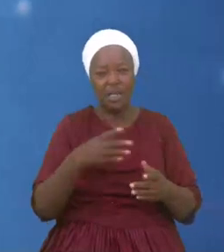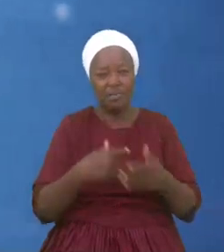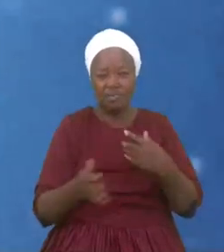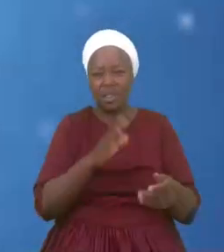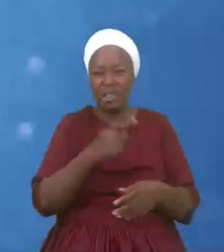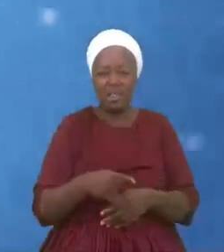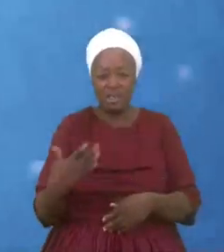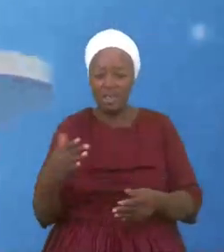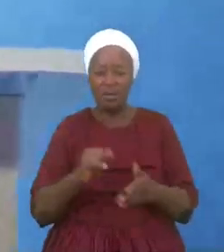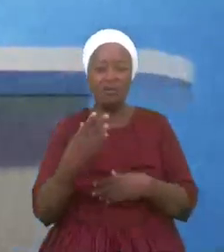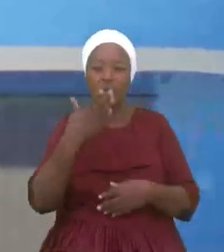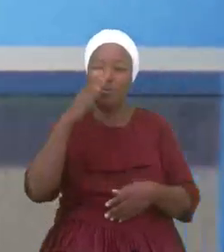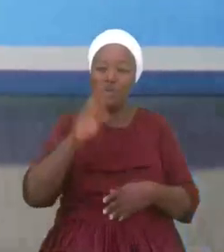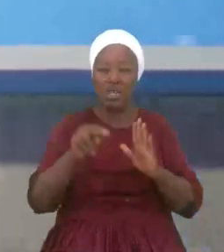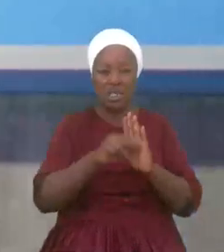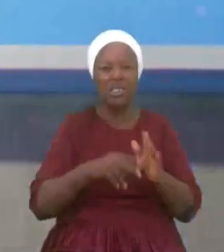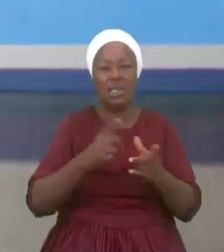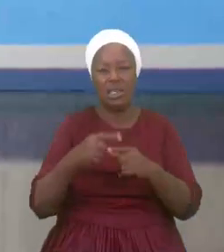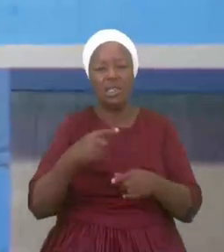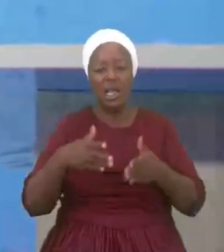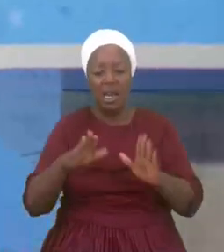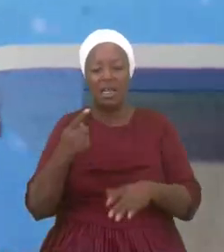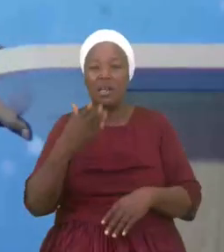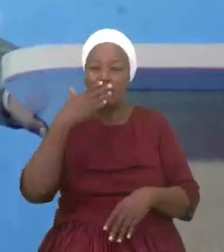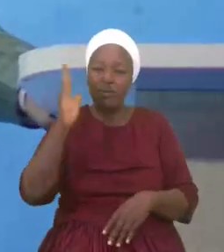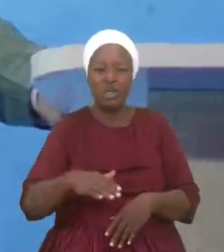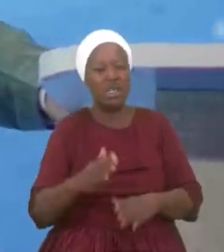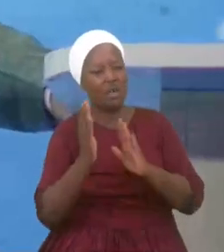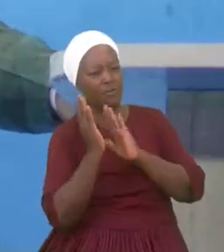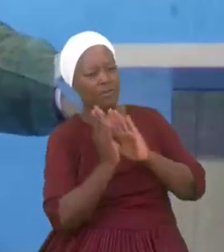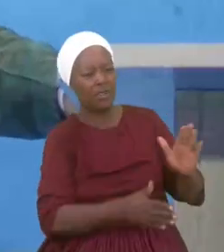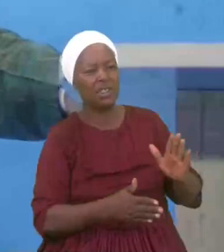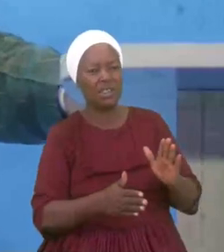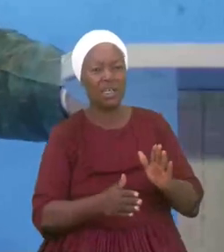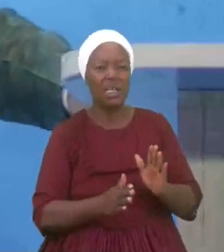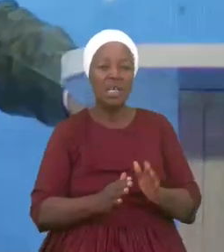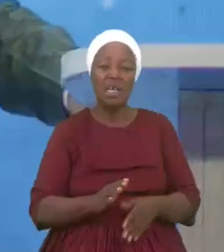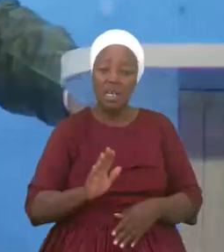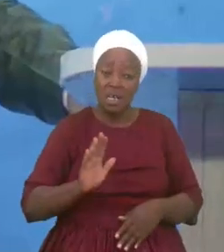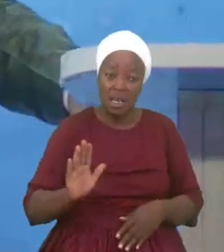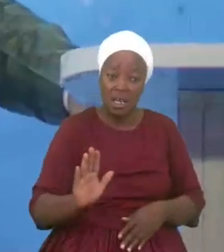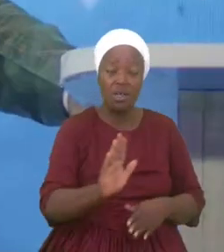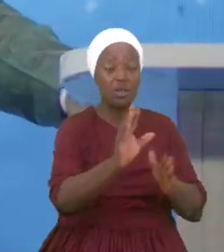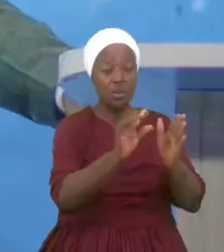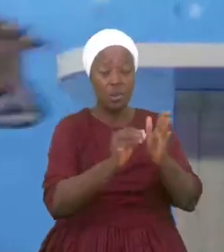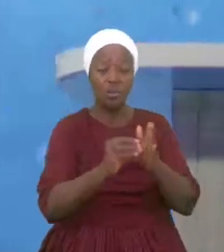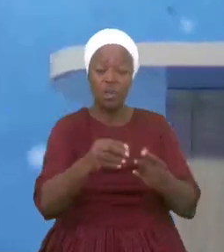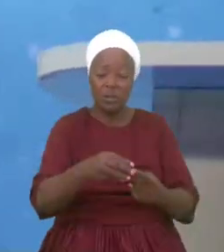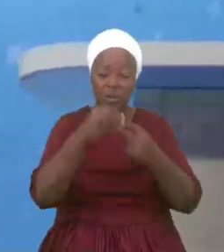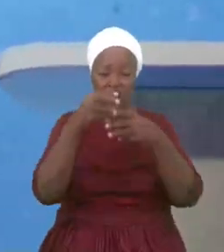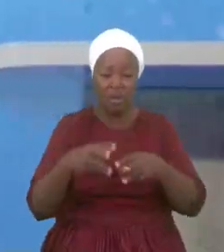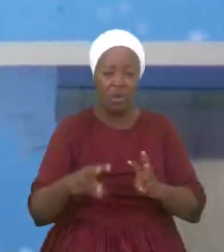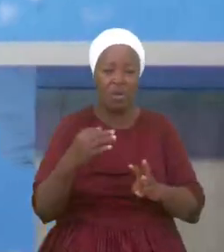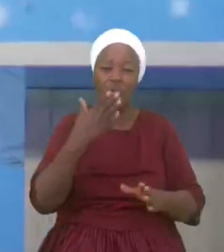votre voix quel que soit votre méthode quel que soit votre instrument de méchanceté c'est à dire que le